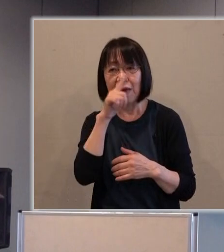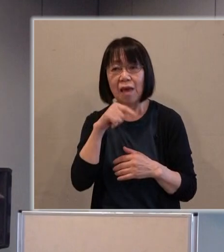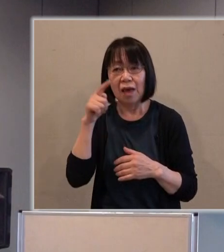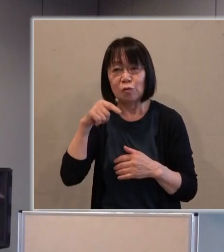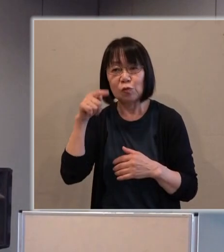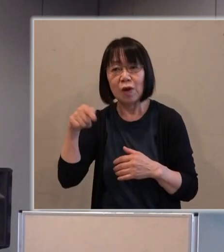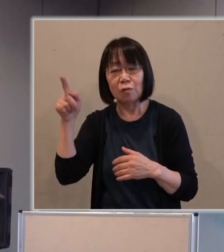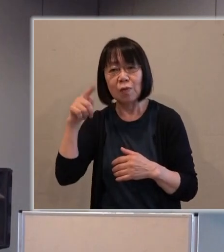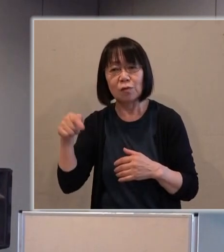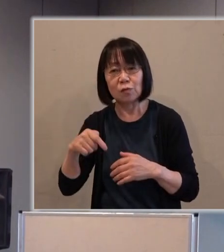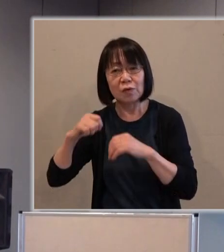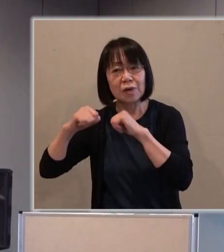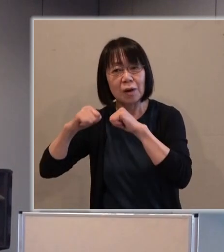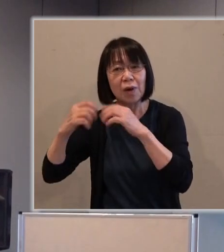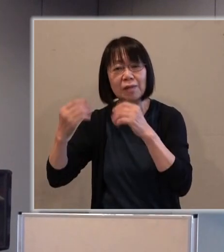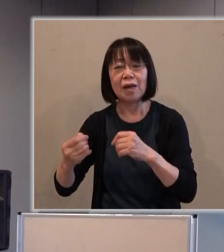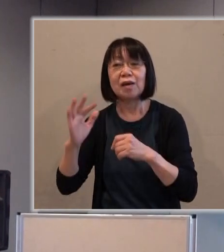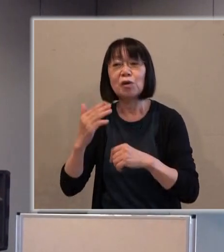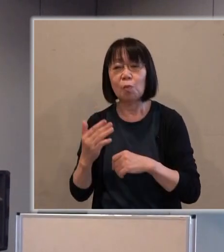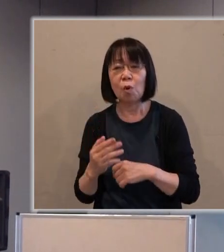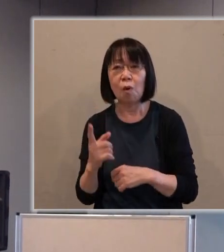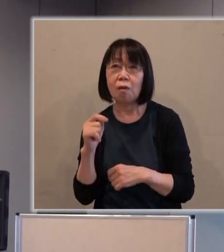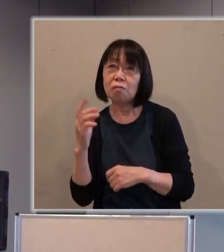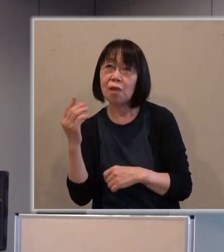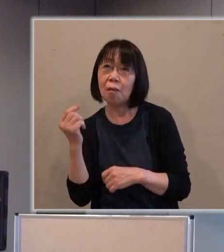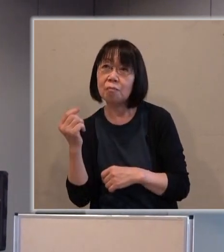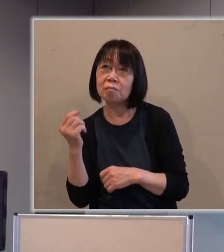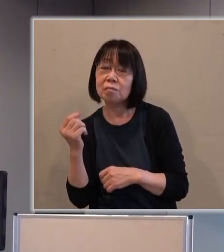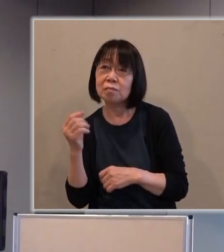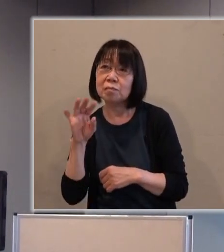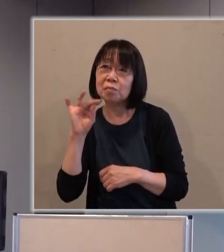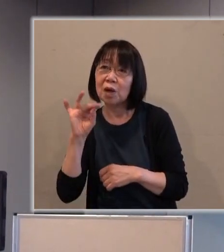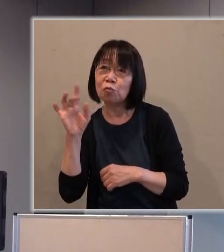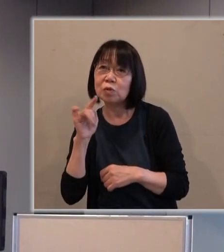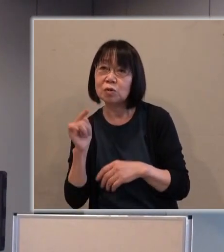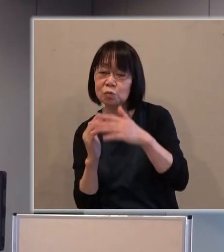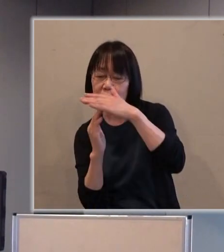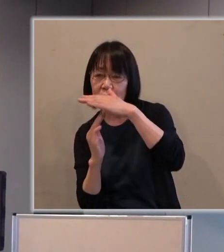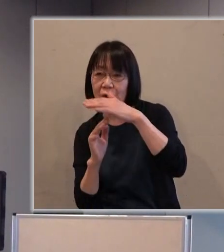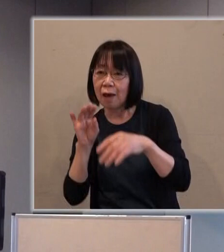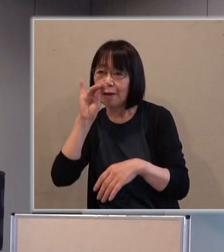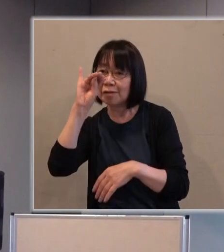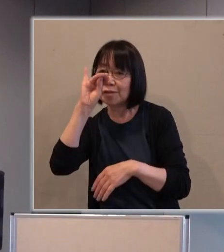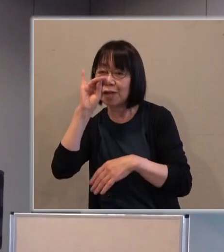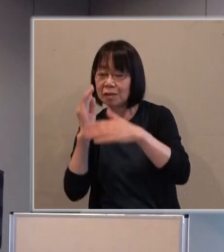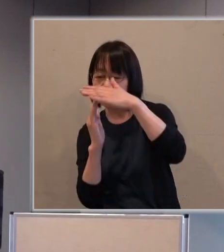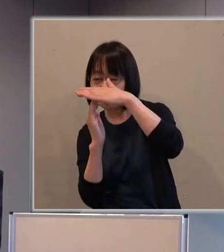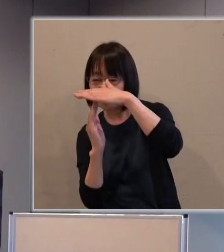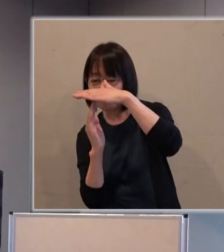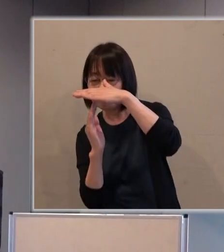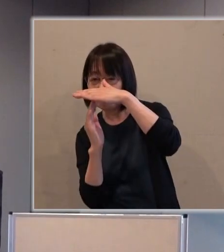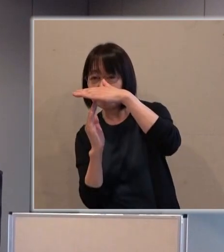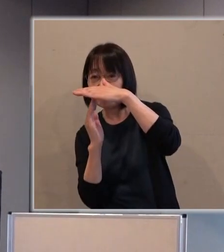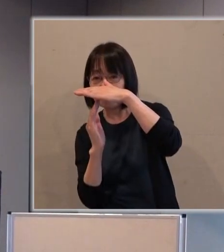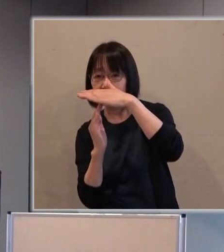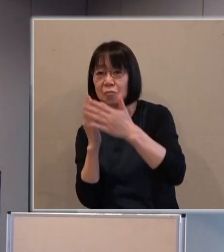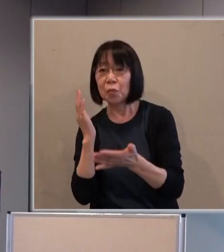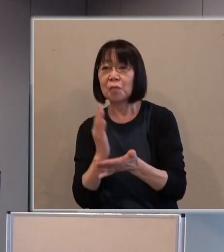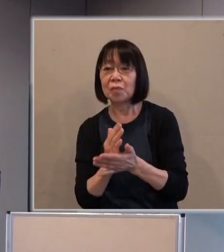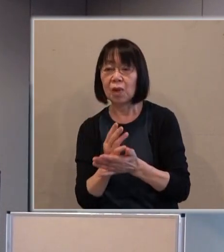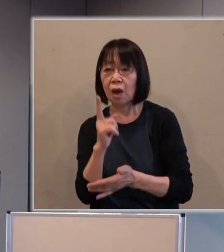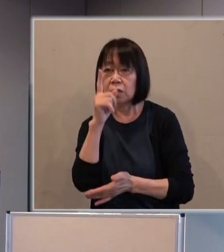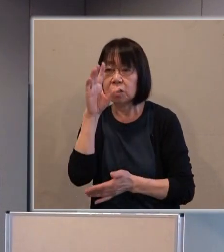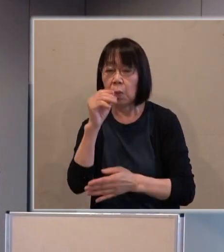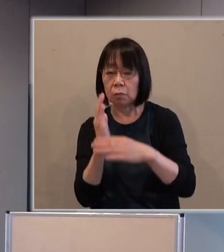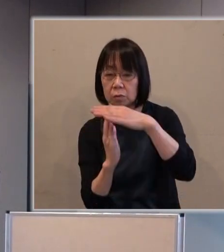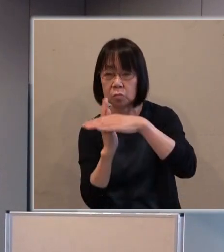まあ何百人かぐらいで終わっちゃったんですけど、 いやこれからなんです。 1000人ぐらい止まっちゃって1万人って本当にすごいなと思って、なん